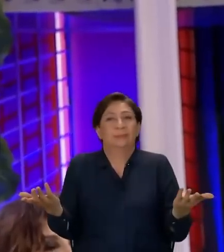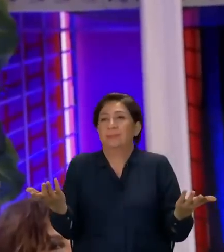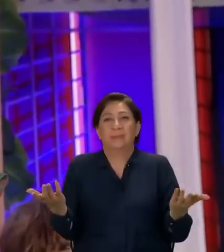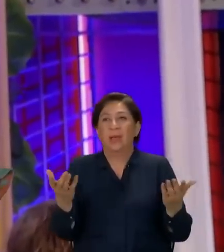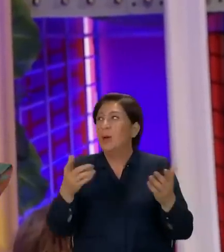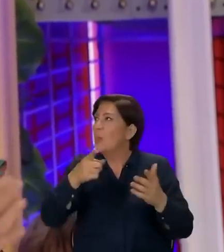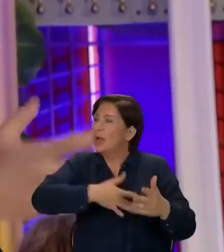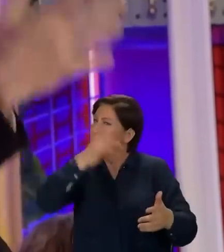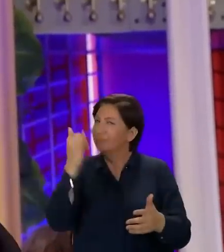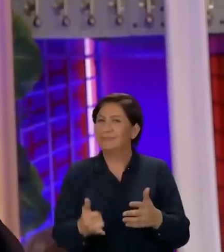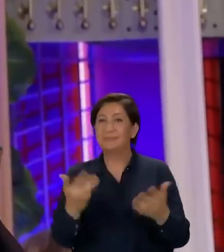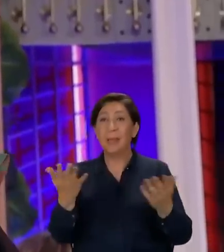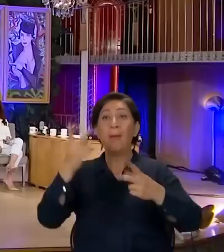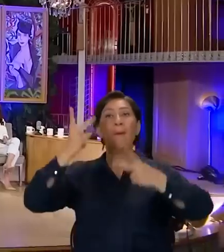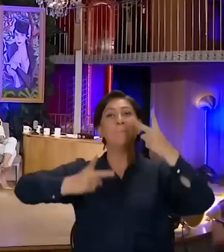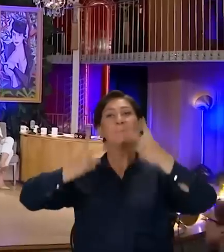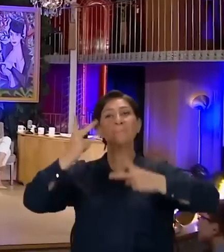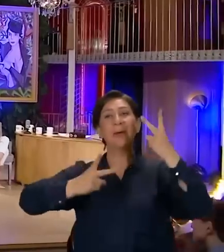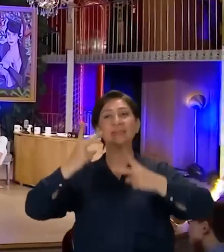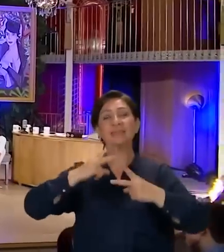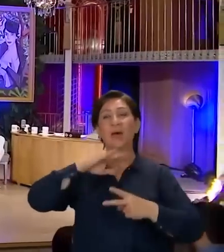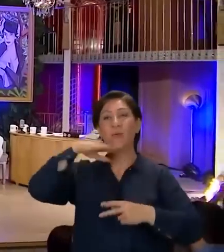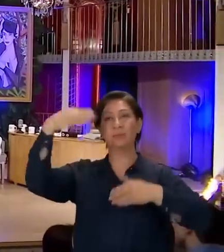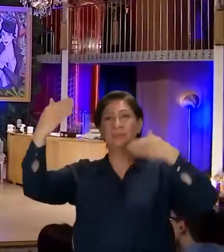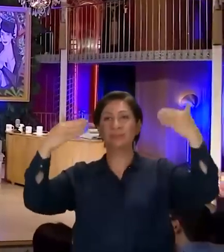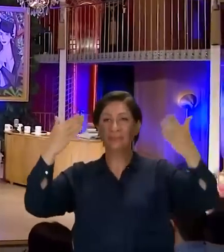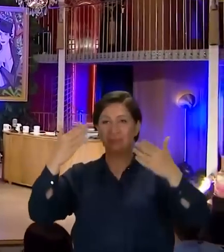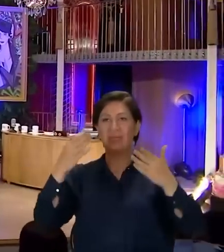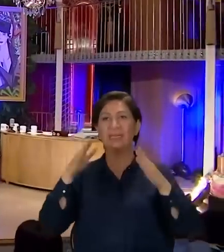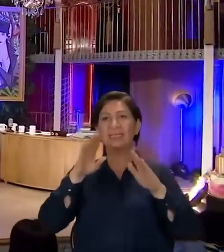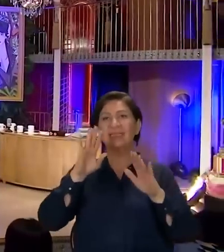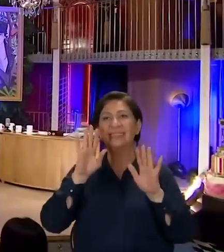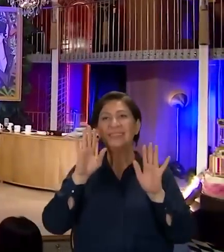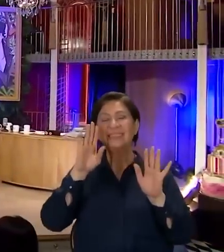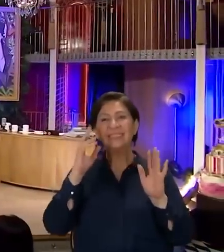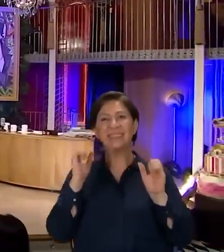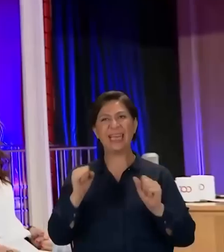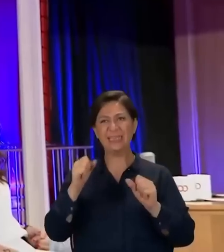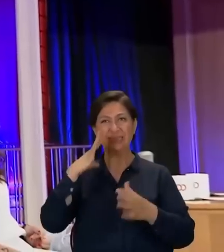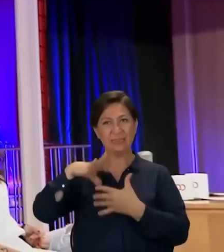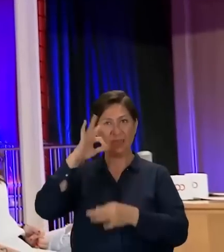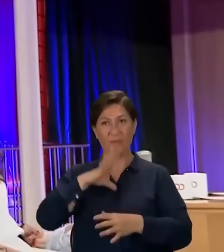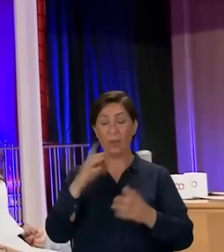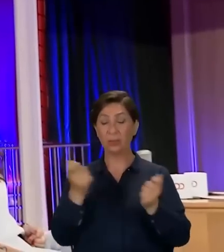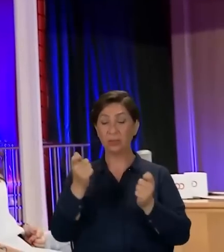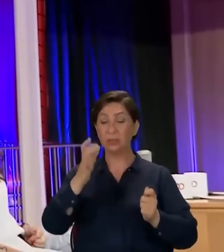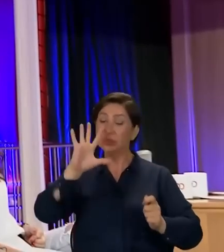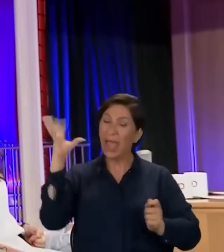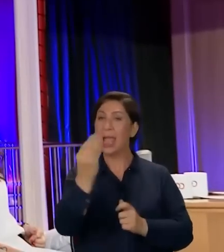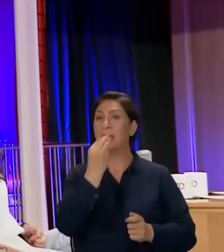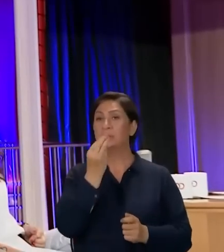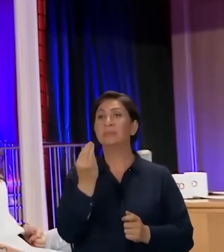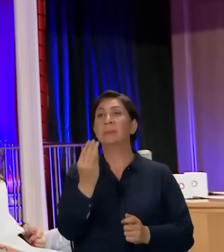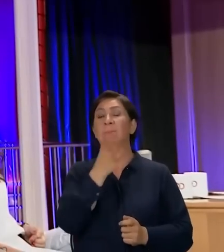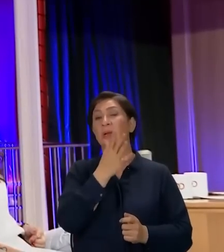yani haince şey. Ha, bazı yabancı versiyonlarında hakikaten sert insanlar var. Sert ama işine çok hakim.